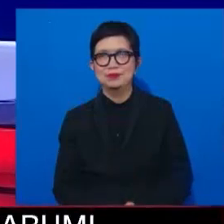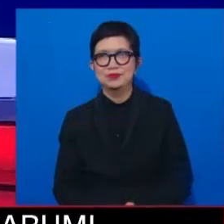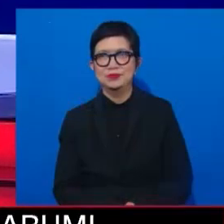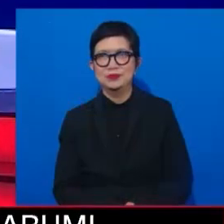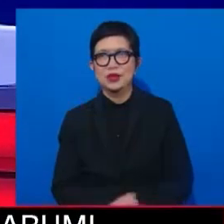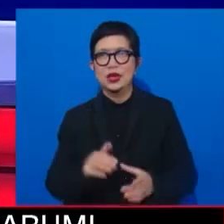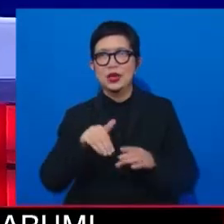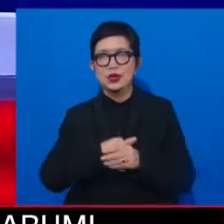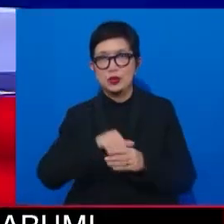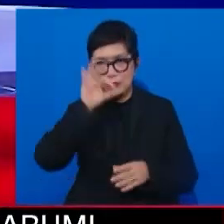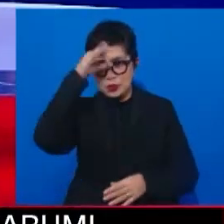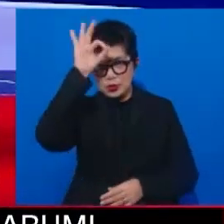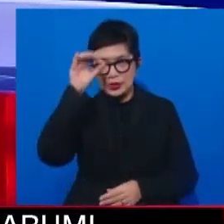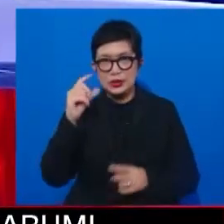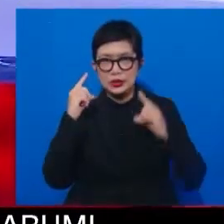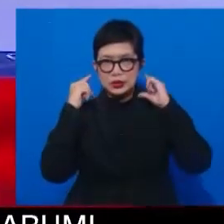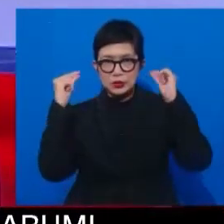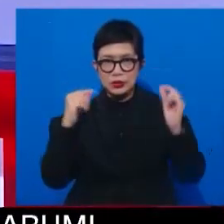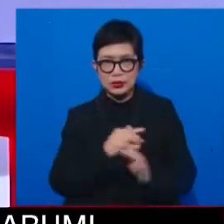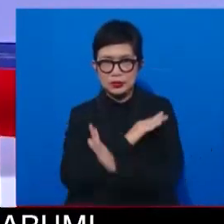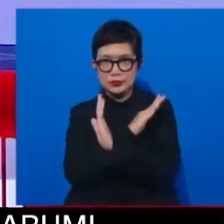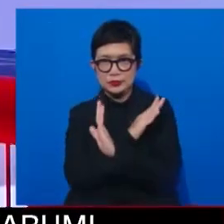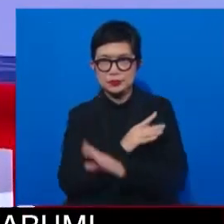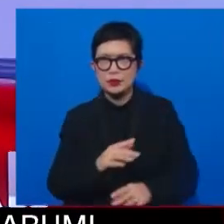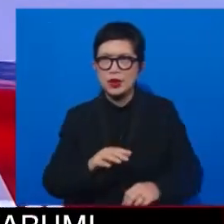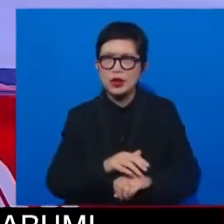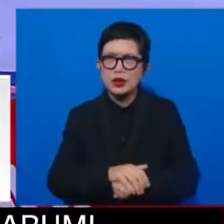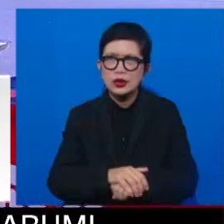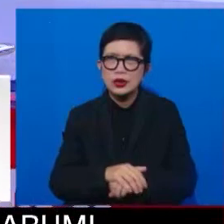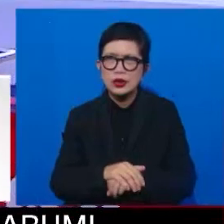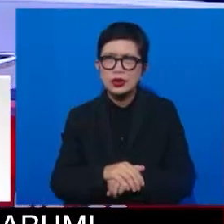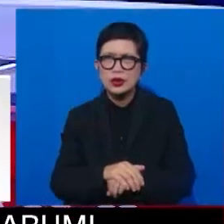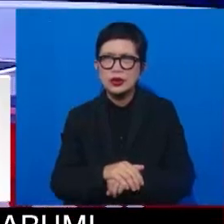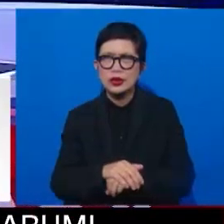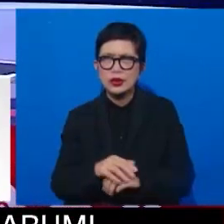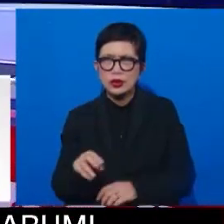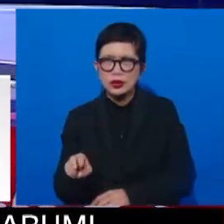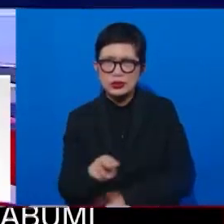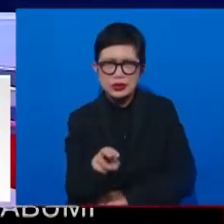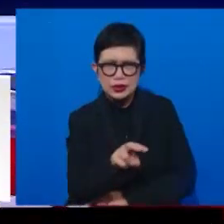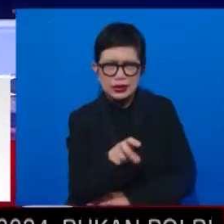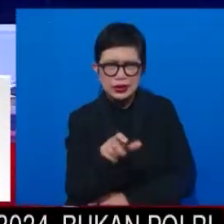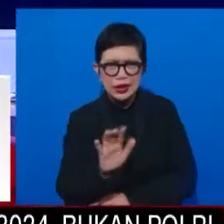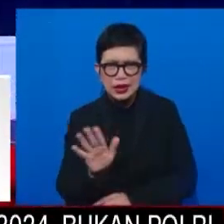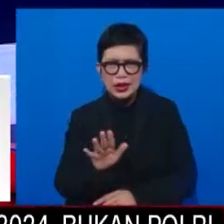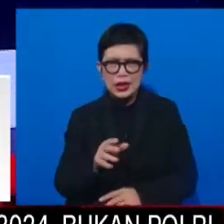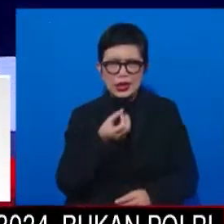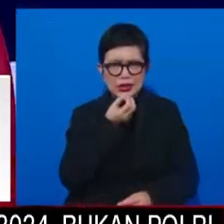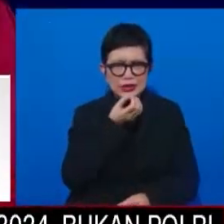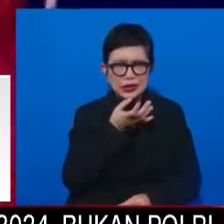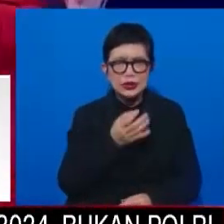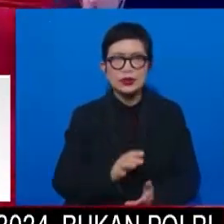Anggota Polres Probolinggo, Jawa Timur menyita lutung Jawa berwarna emas milik warga tanpa surat izin perawatan. Sementara itu petugas